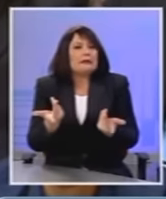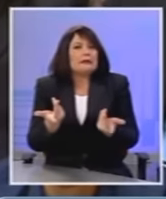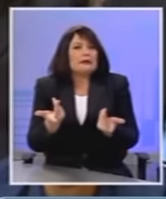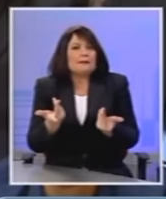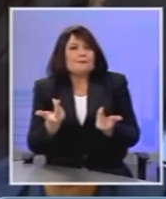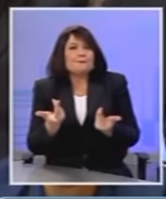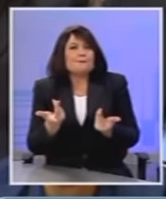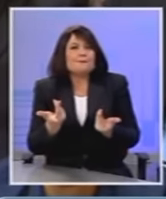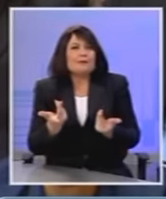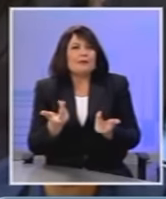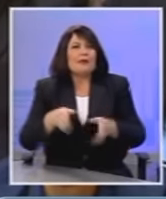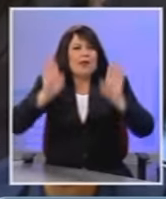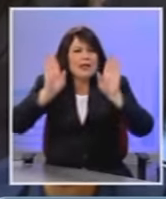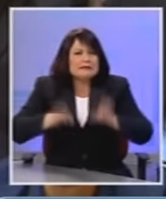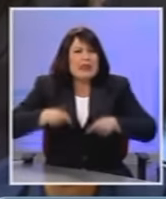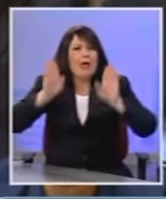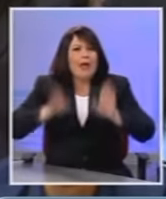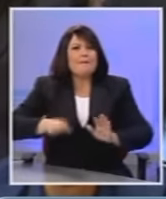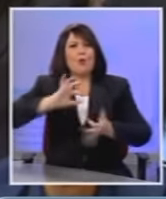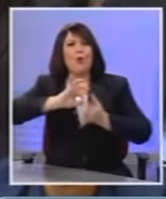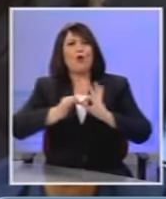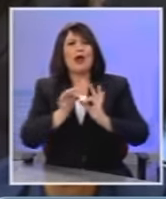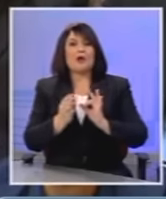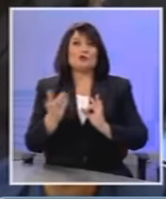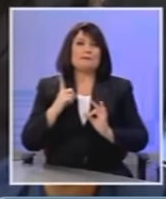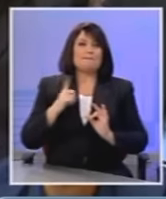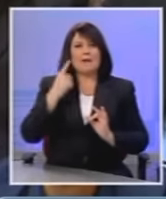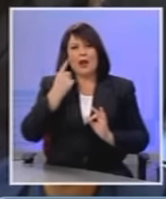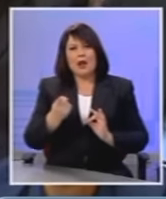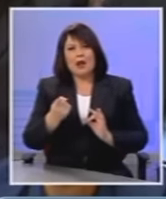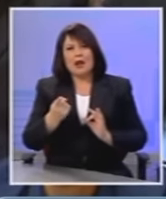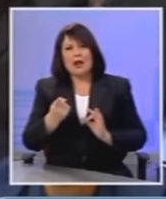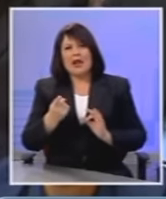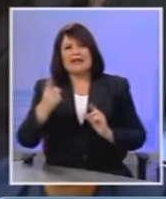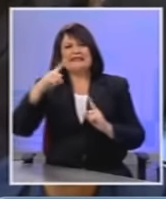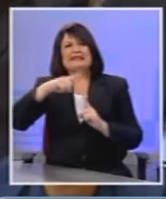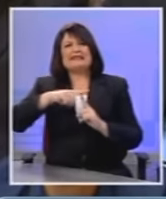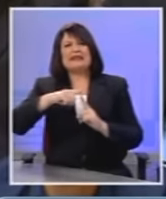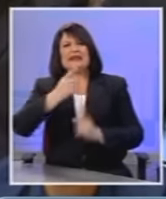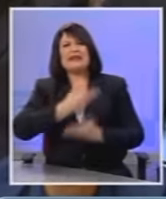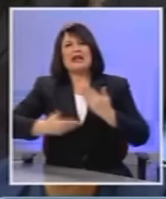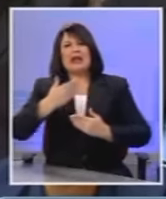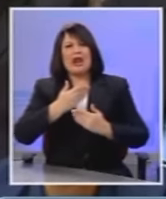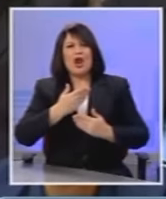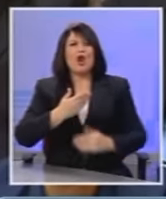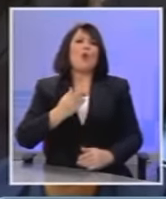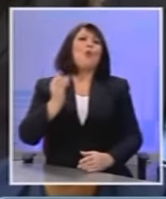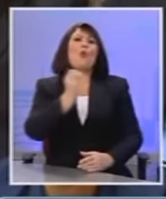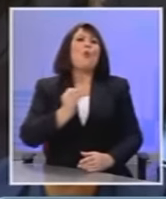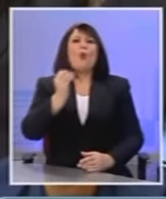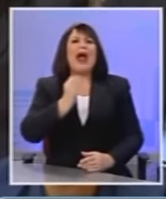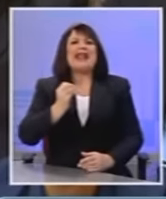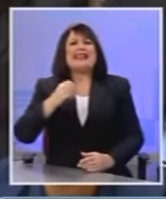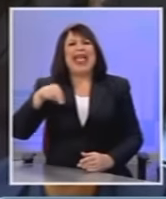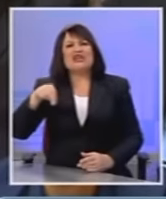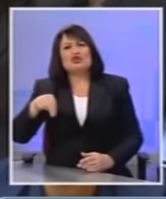μιας ισλαμικής οργανώσεως που ελέγχεται για τις σχέσεις τους με τους τζιχαντιστές της οργανώσεως One Nation και να φωνάζει